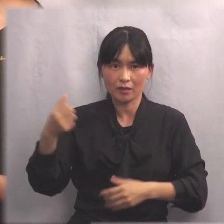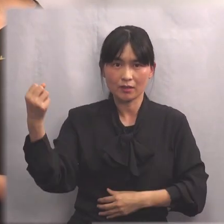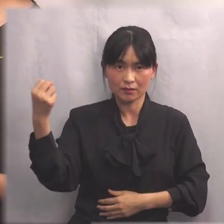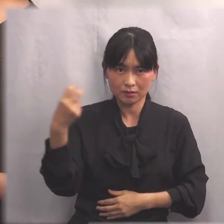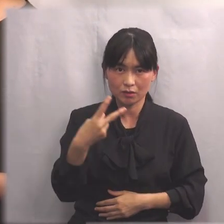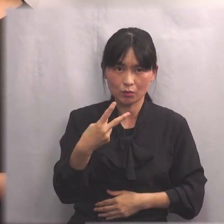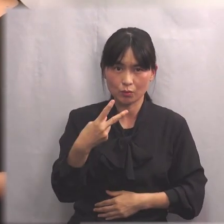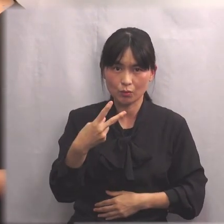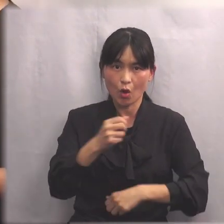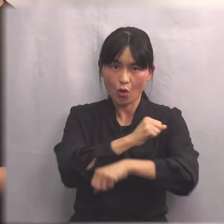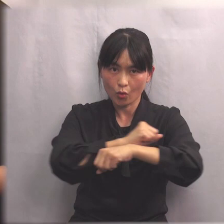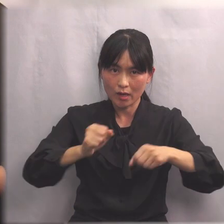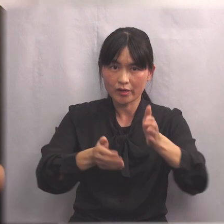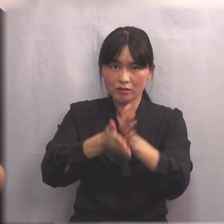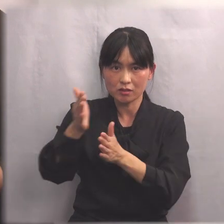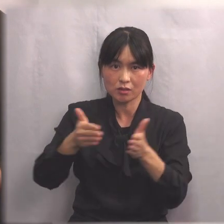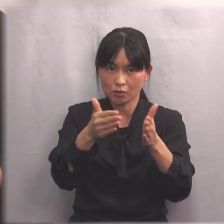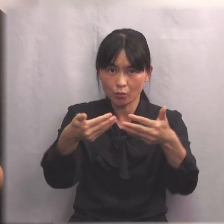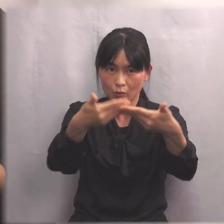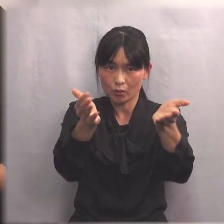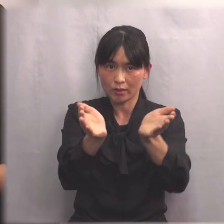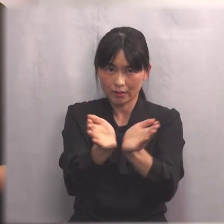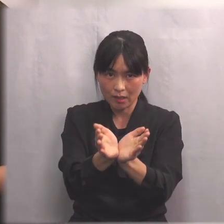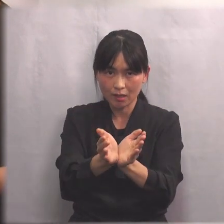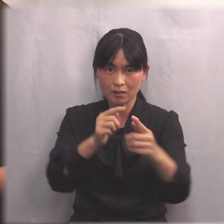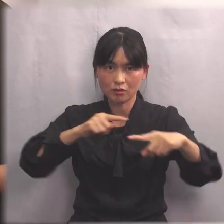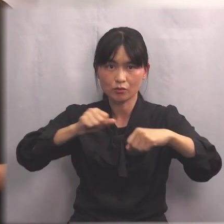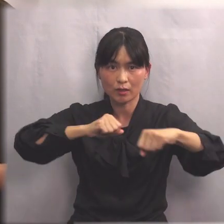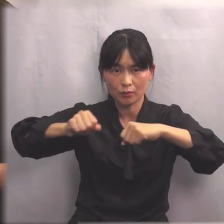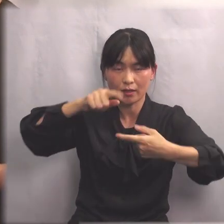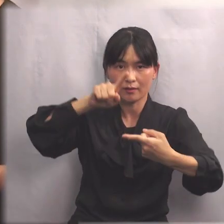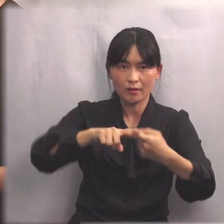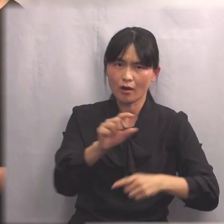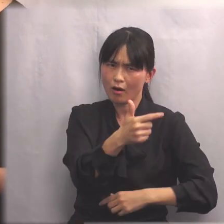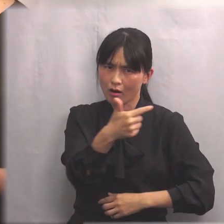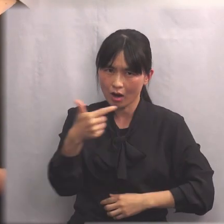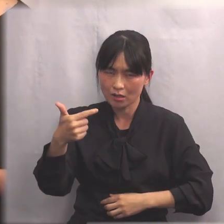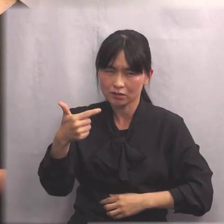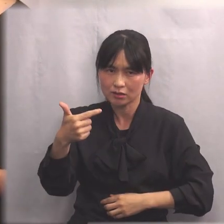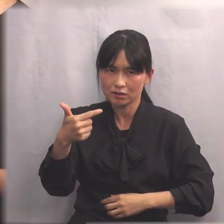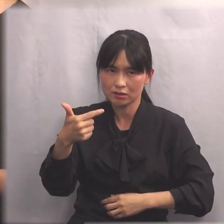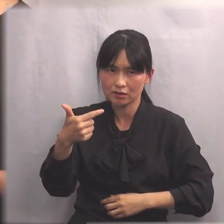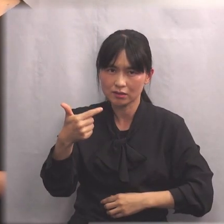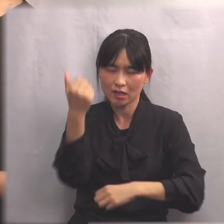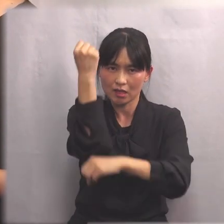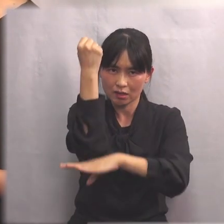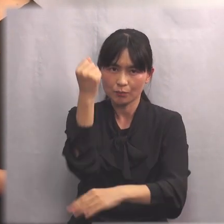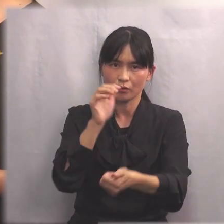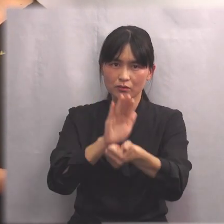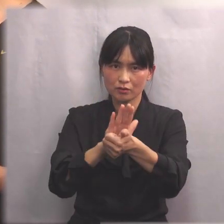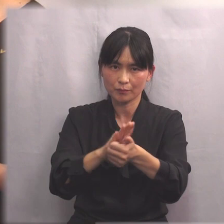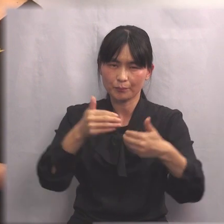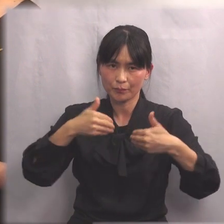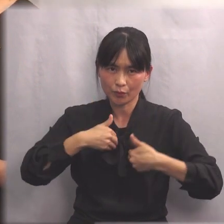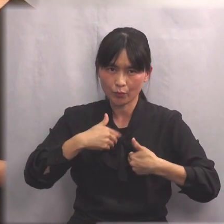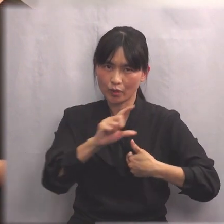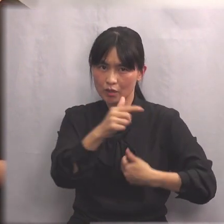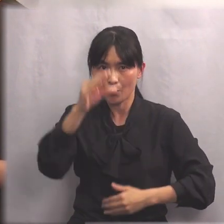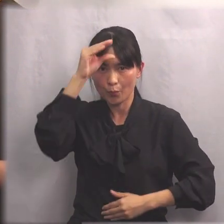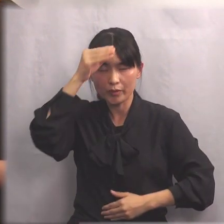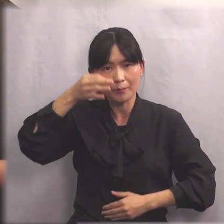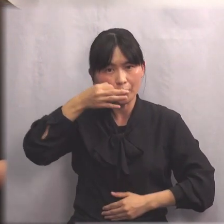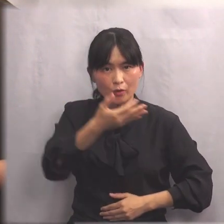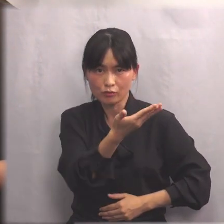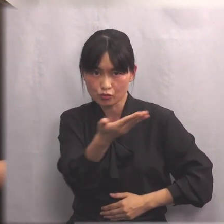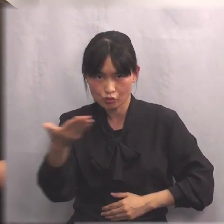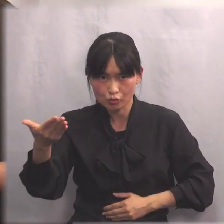이 기구는 또한 광역시도당과 지역위원회의 정치활동에 대한 여러 인큐베이팅, 또 지역정치활동의 모델을